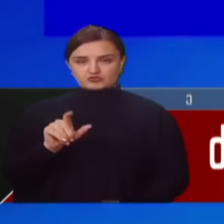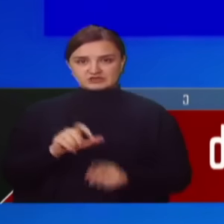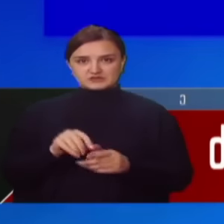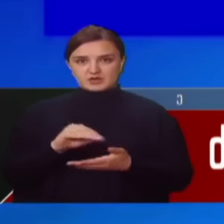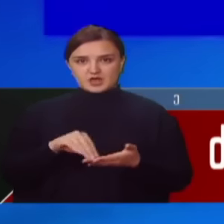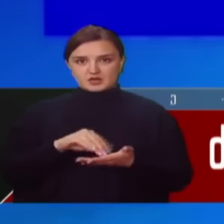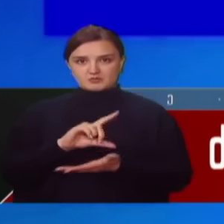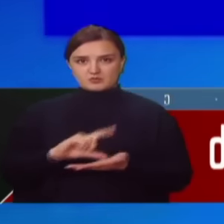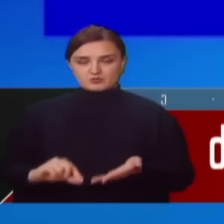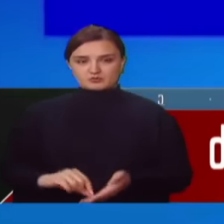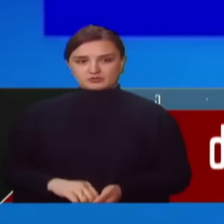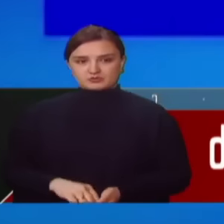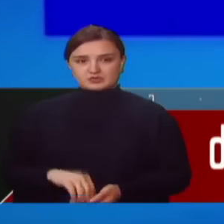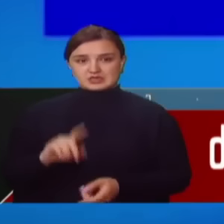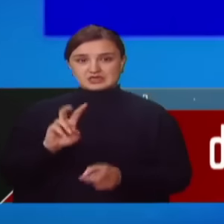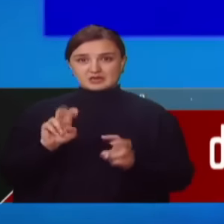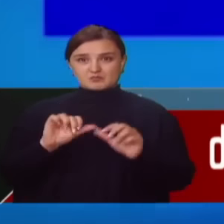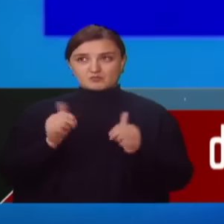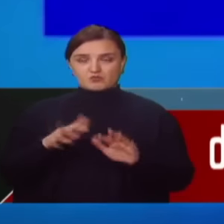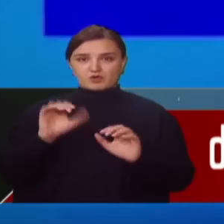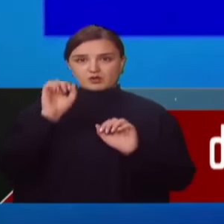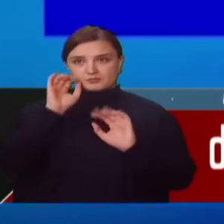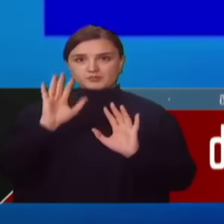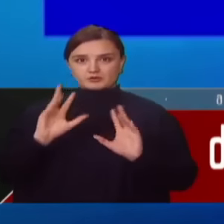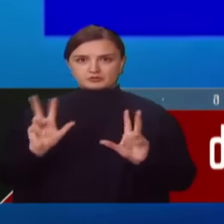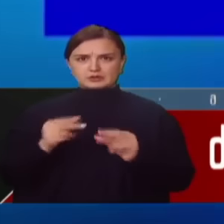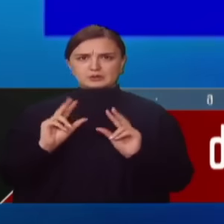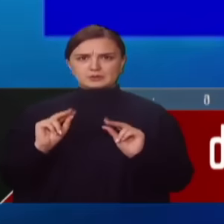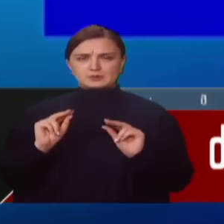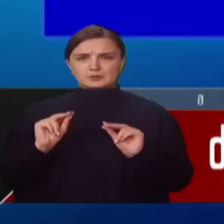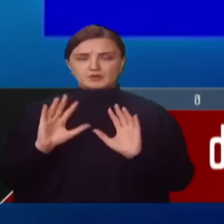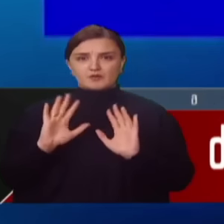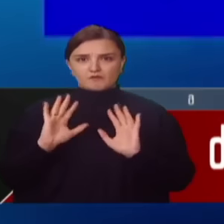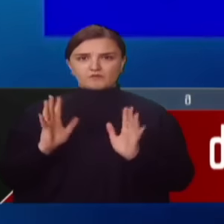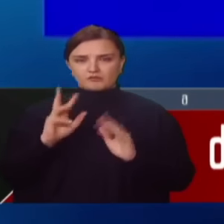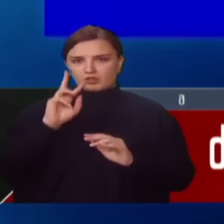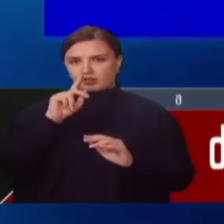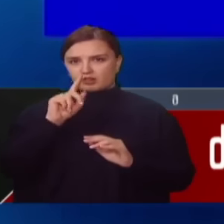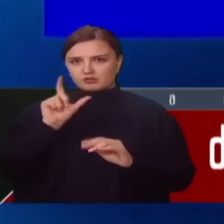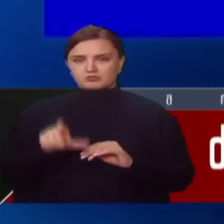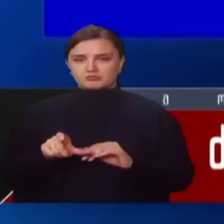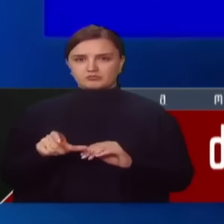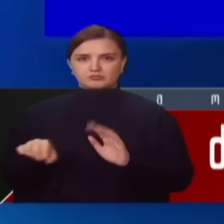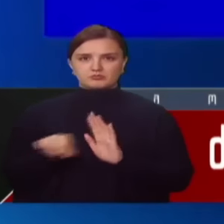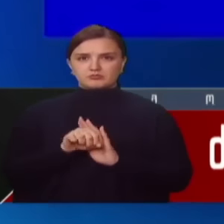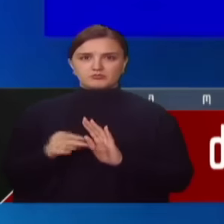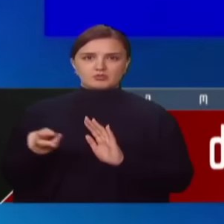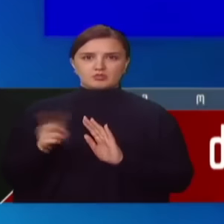გაიმეორა რაიმე ტიპის ღმერთმა დაიფაროს ფატალური შემთხვევა